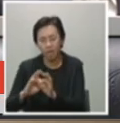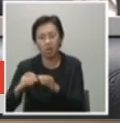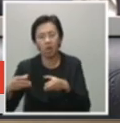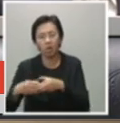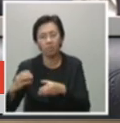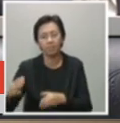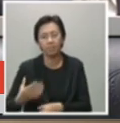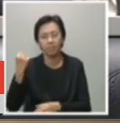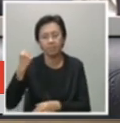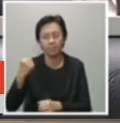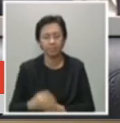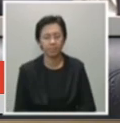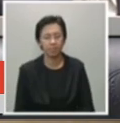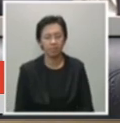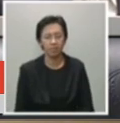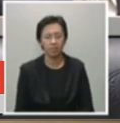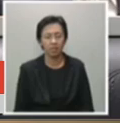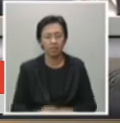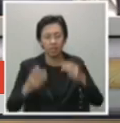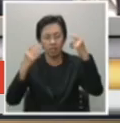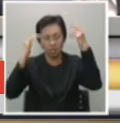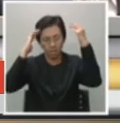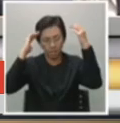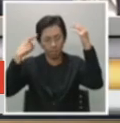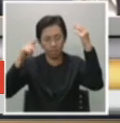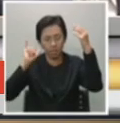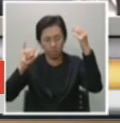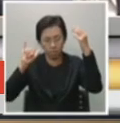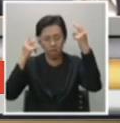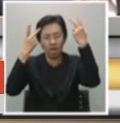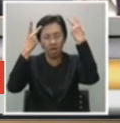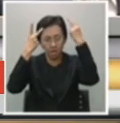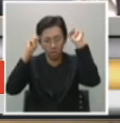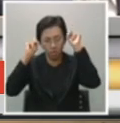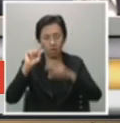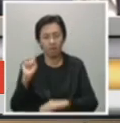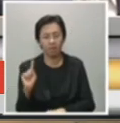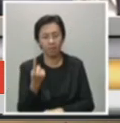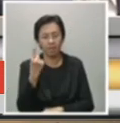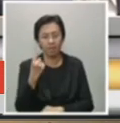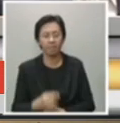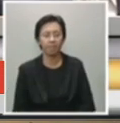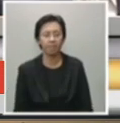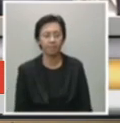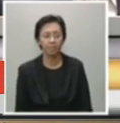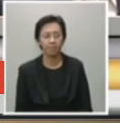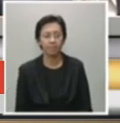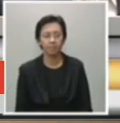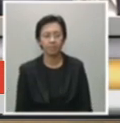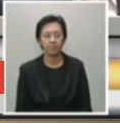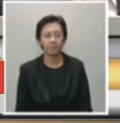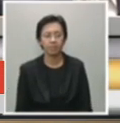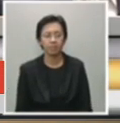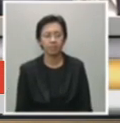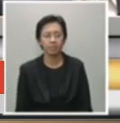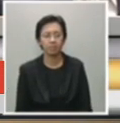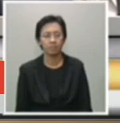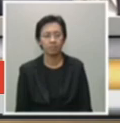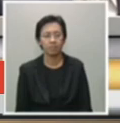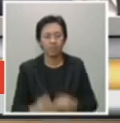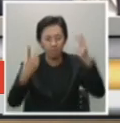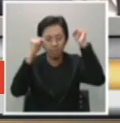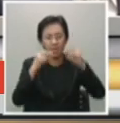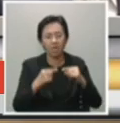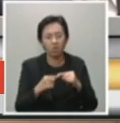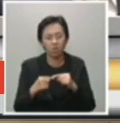ผด็จการทำให้พลเอกประยุทธ์จันทร์โอชาได้กลับมาอยู่ในอำนาจอีกครั้งหนึ่งต่อเนื่อง